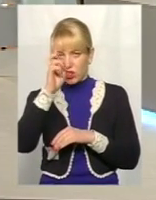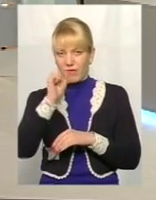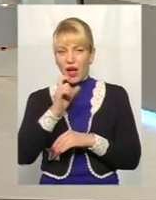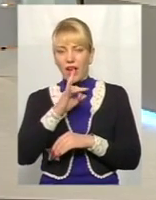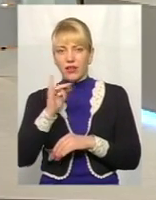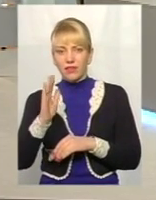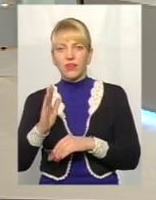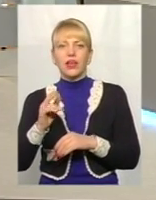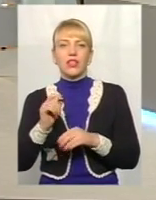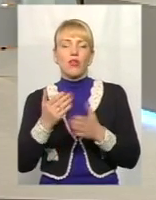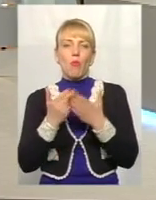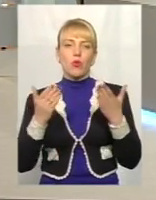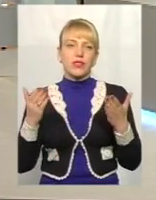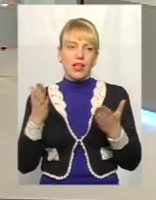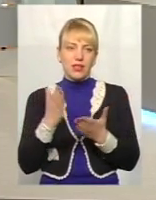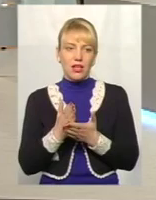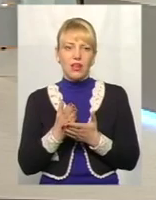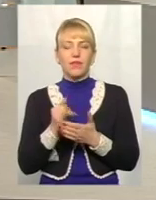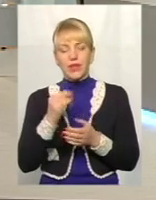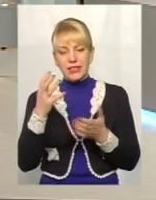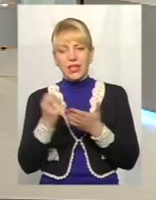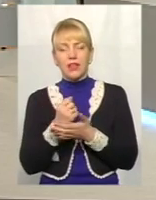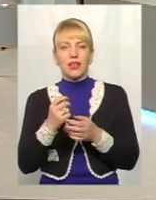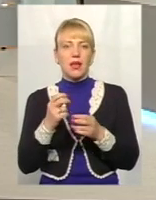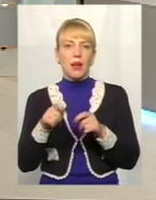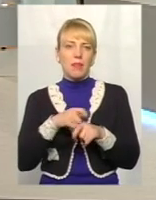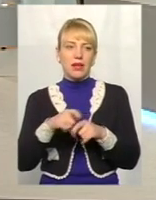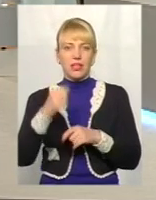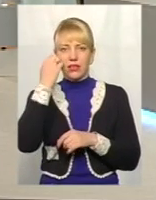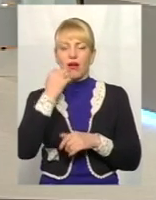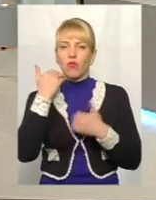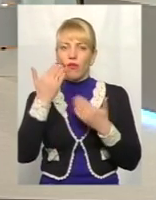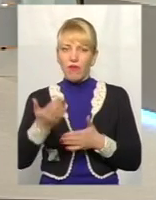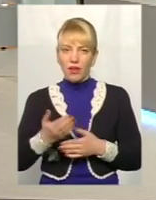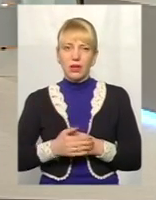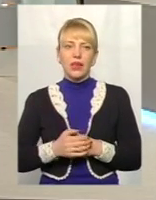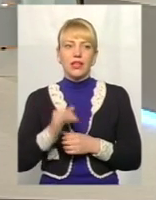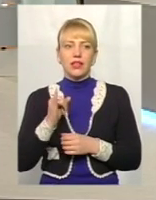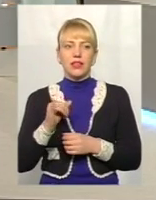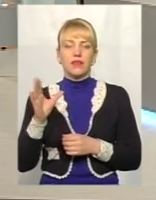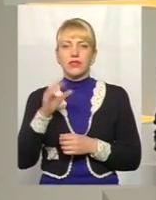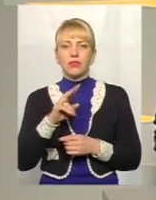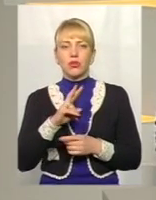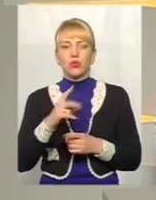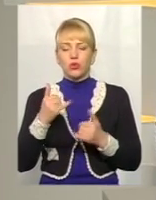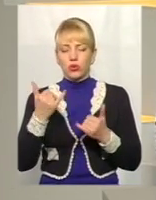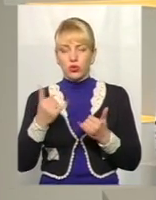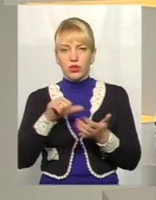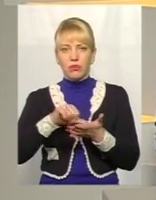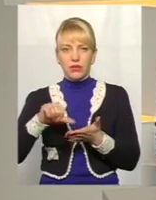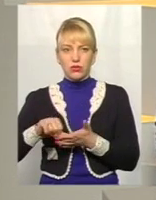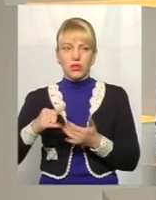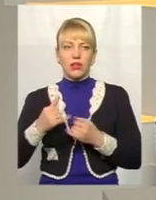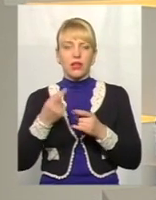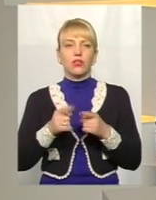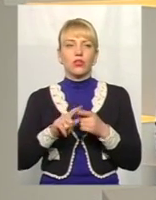і в музей Київ, і знайти матеріали. Дякую велике вам, Володимир Григорович, і всім сьогодні присутнім, для